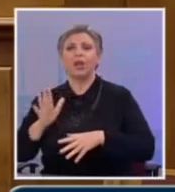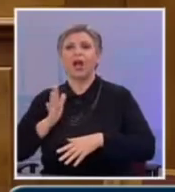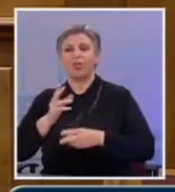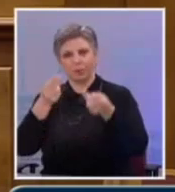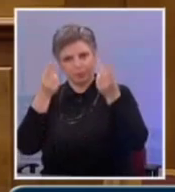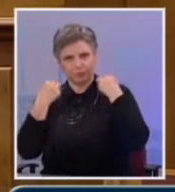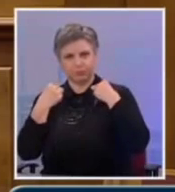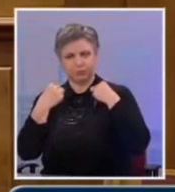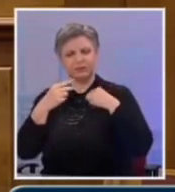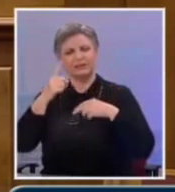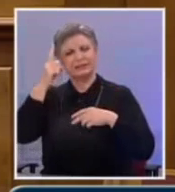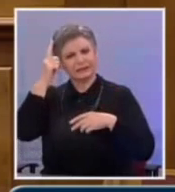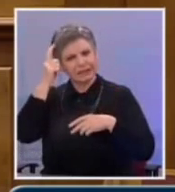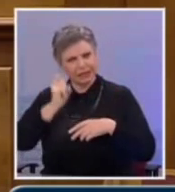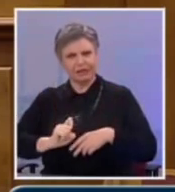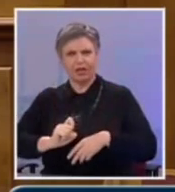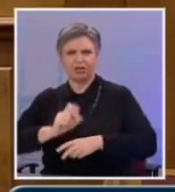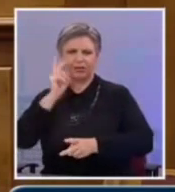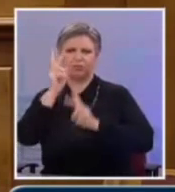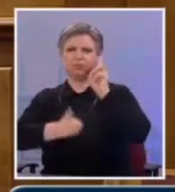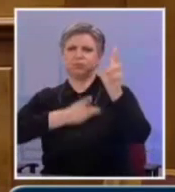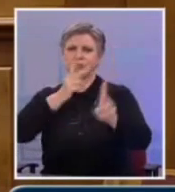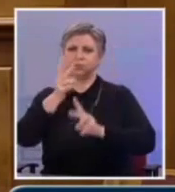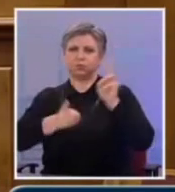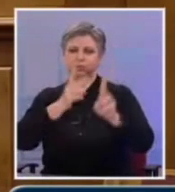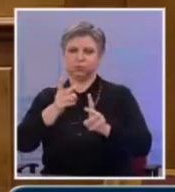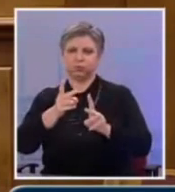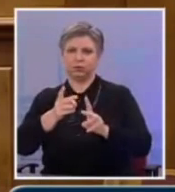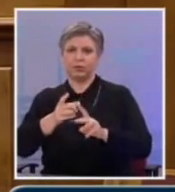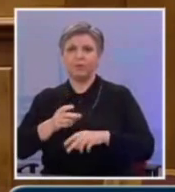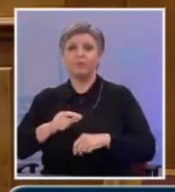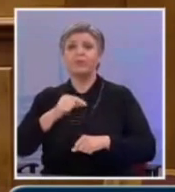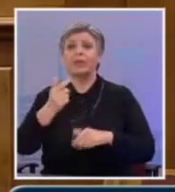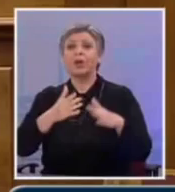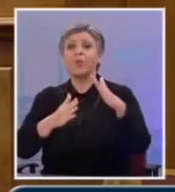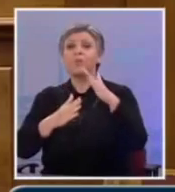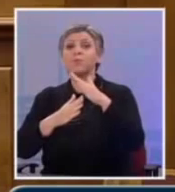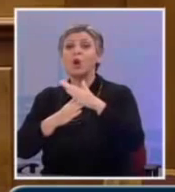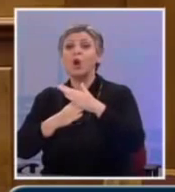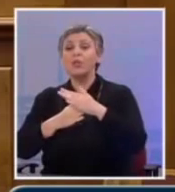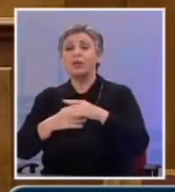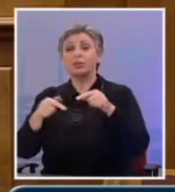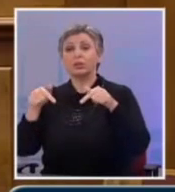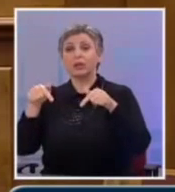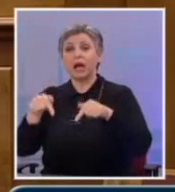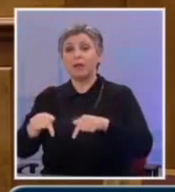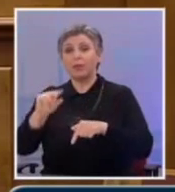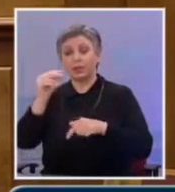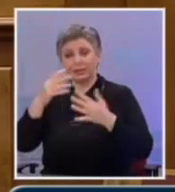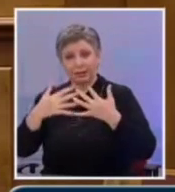Ο πρόεδρος απ αυτή τη βουλή και τα μέτρα, ο πρόεδρος από αυτή τη βουλή και το